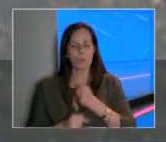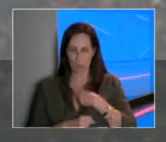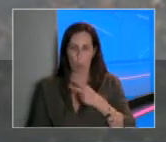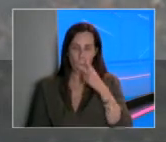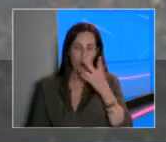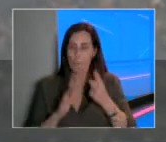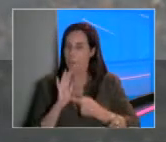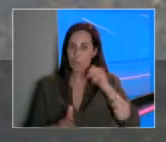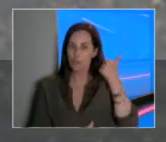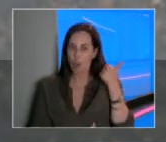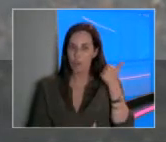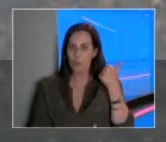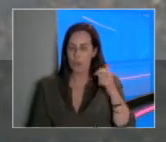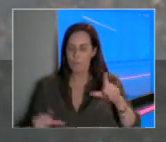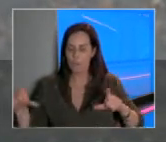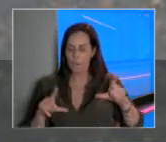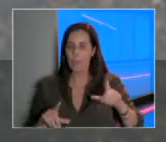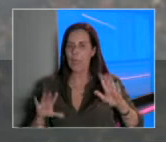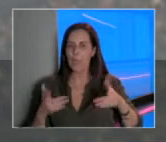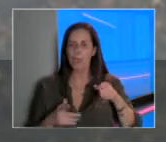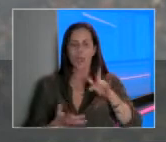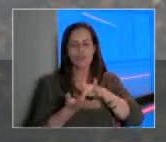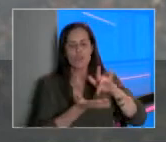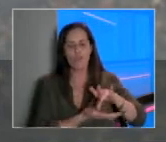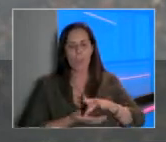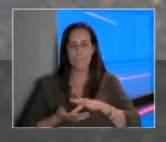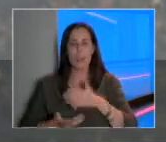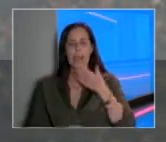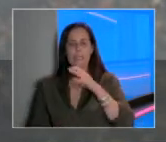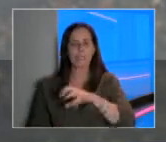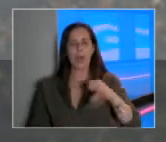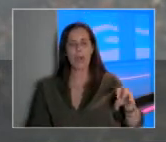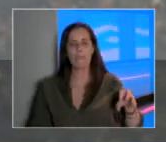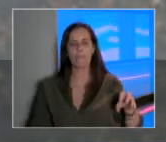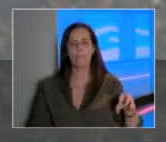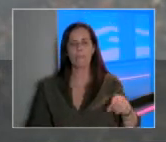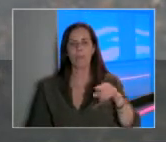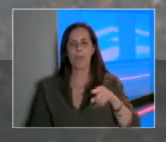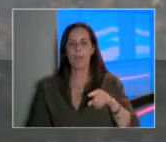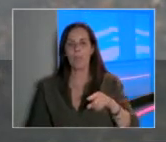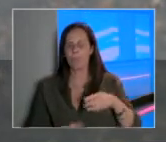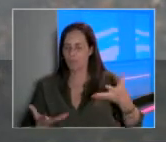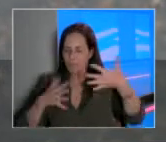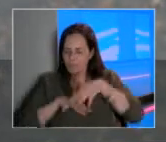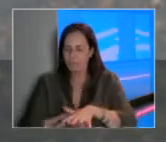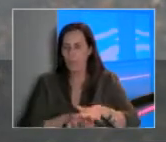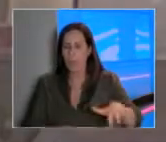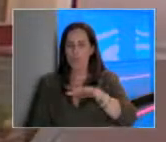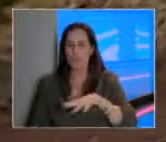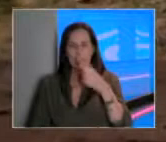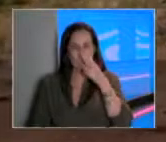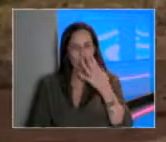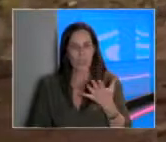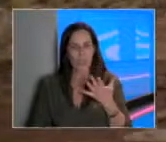רואים אולי לראשונה במפה הזאת עד כמה היישובים הישראלים, היהודיים, הם תמועים בתוך השטח,